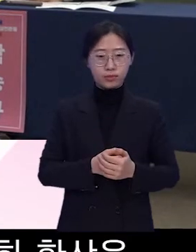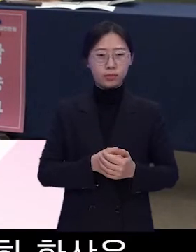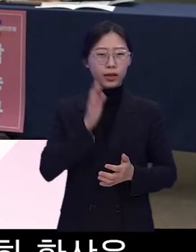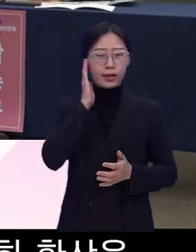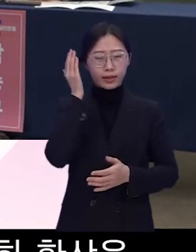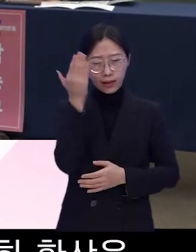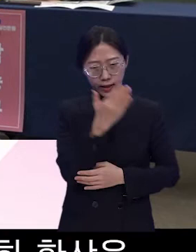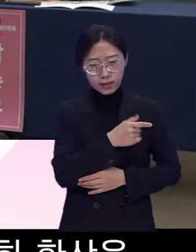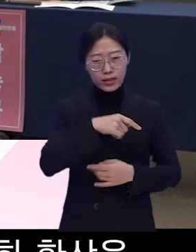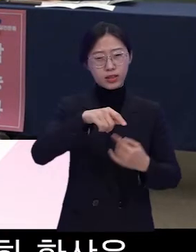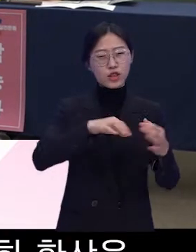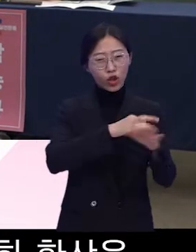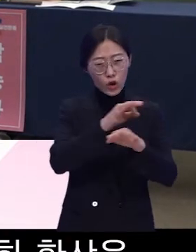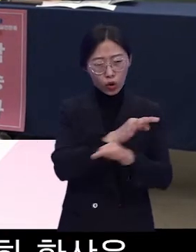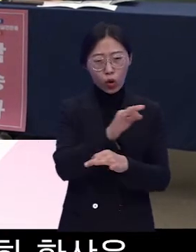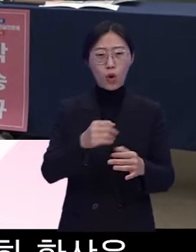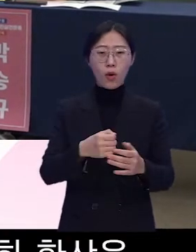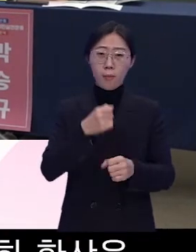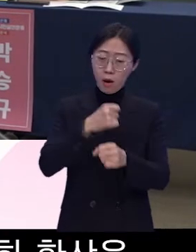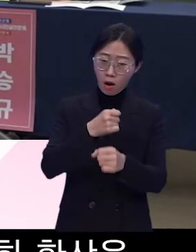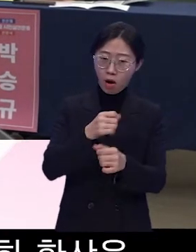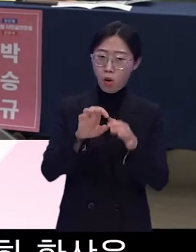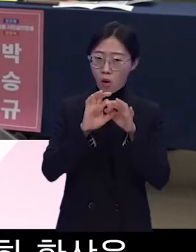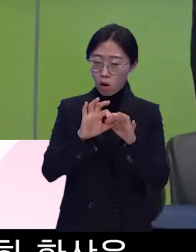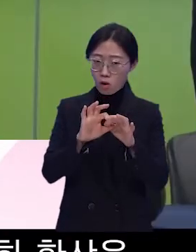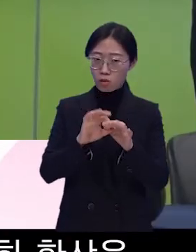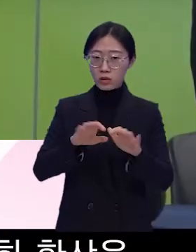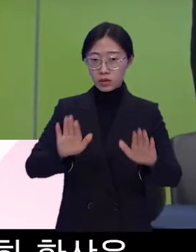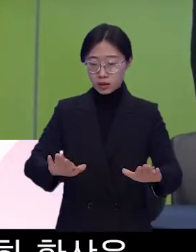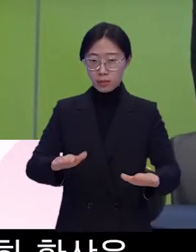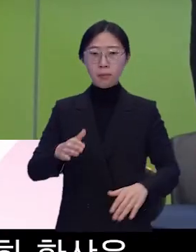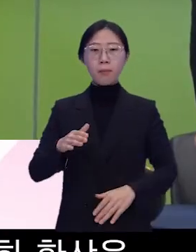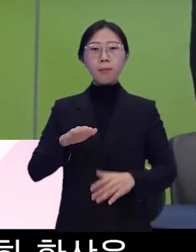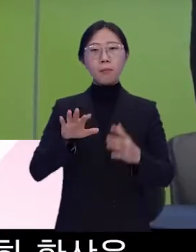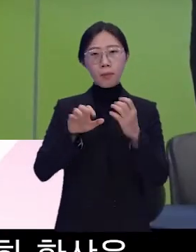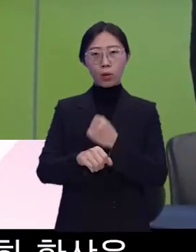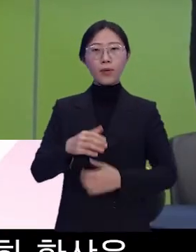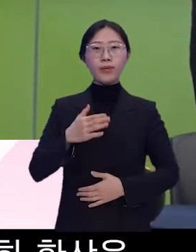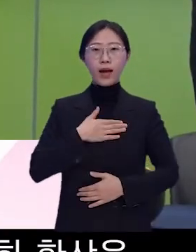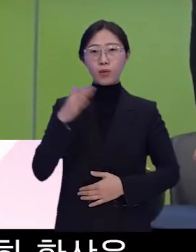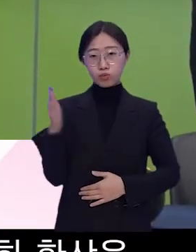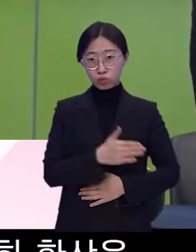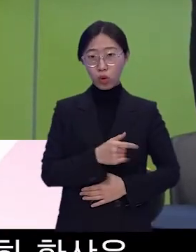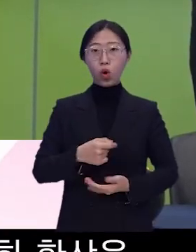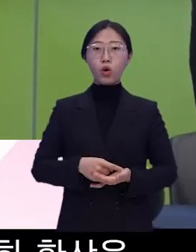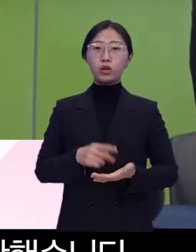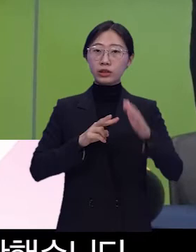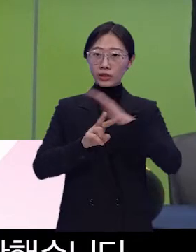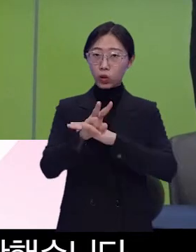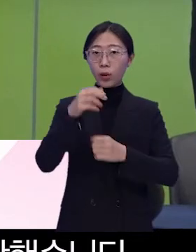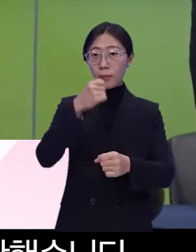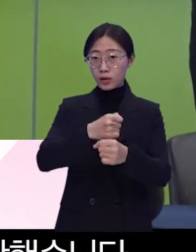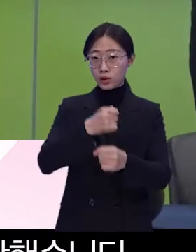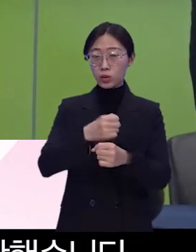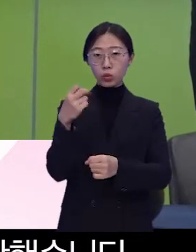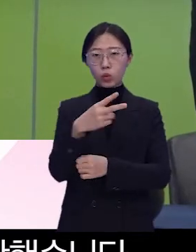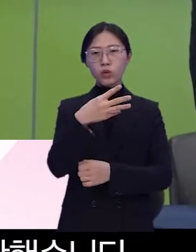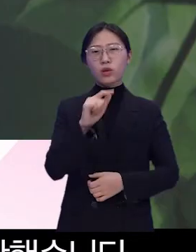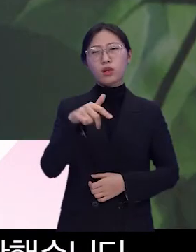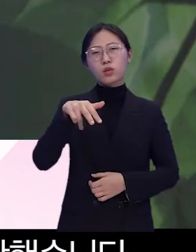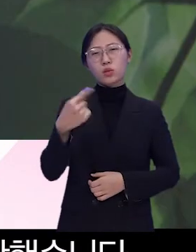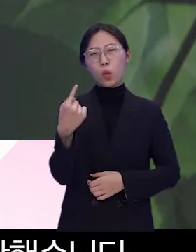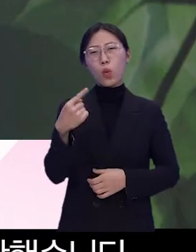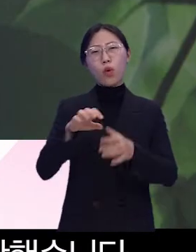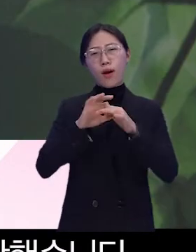이어 참여기관 의견 교환을 위해 패널 토론을 운영해 녹색 경영과 생산소비 문화 확산을 통한 바로